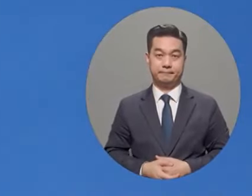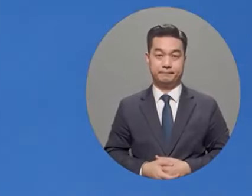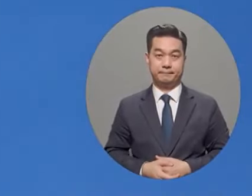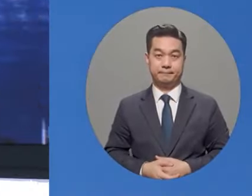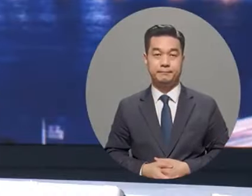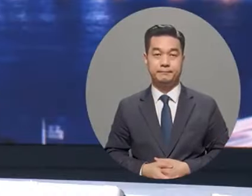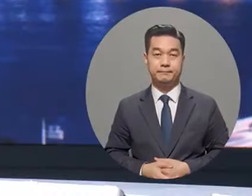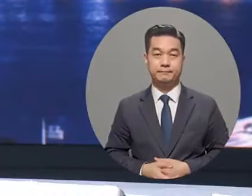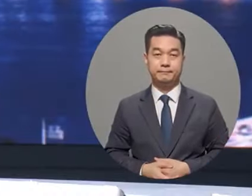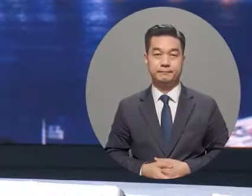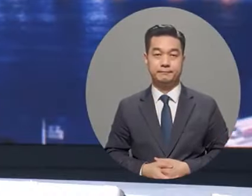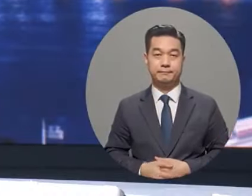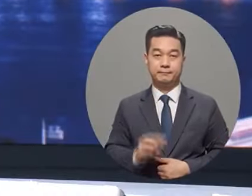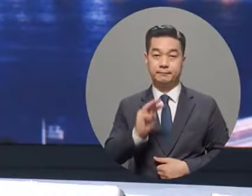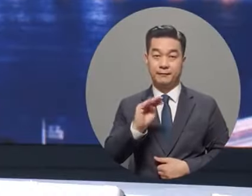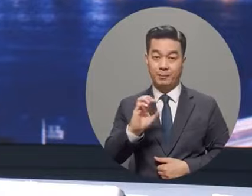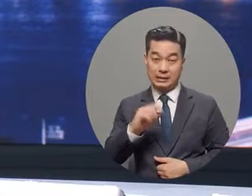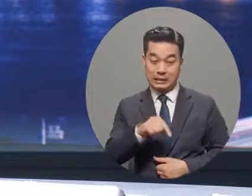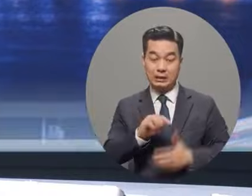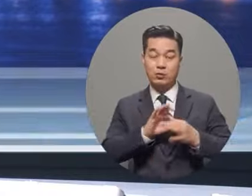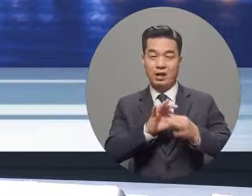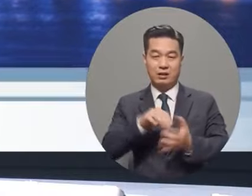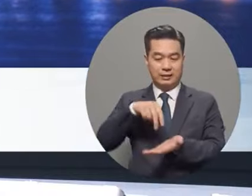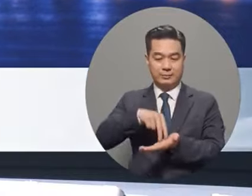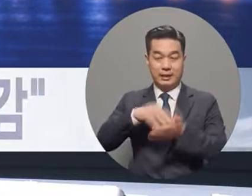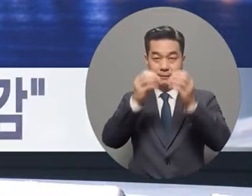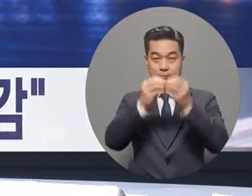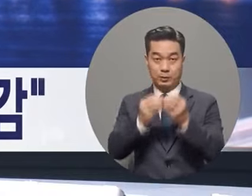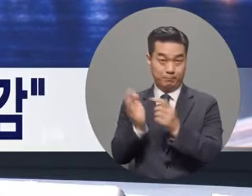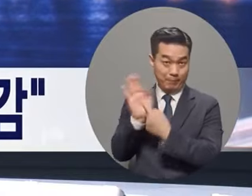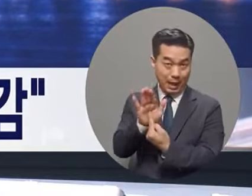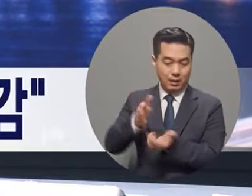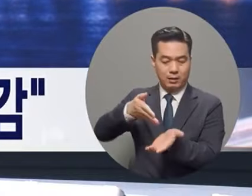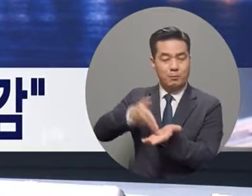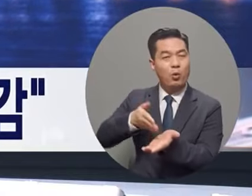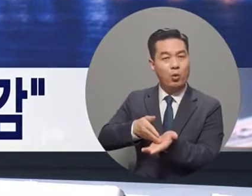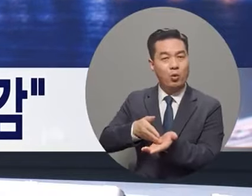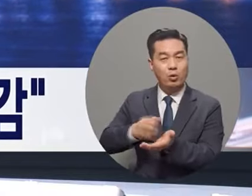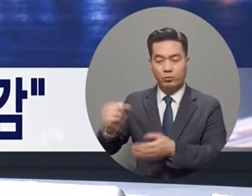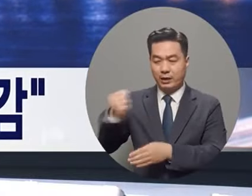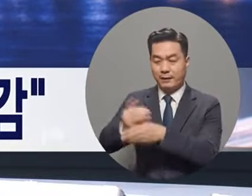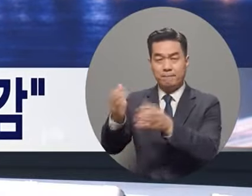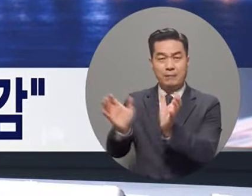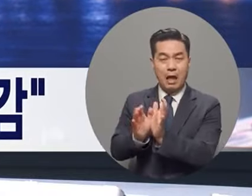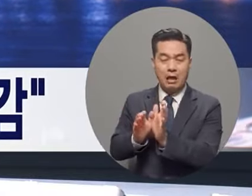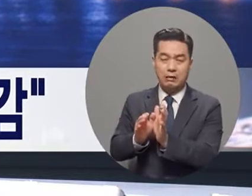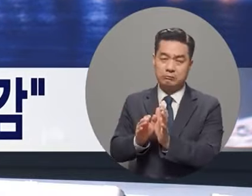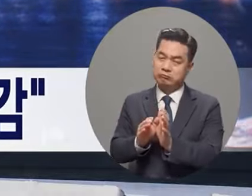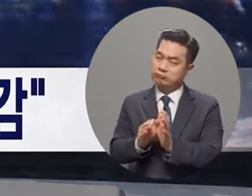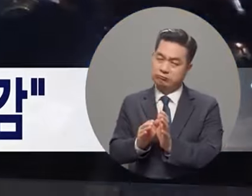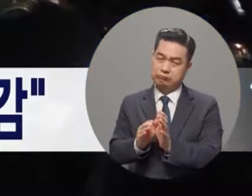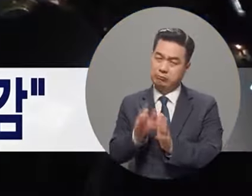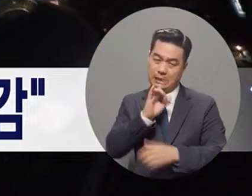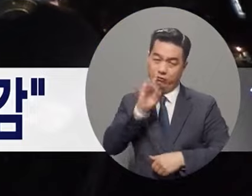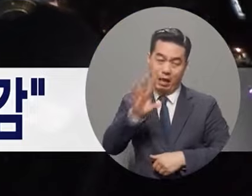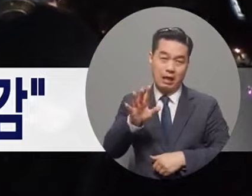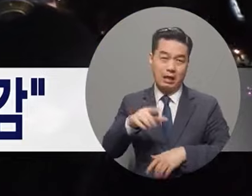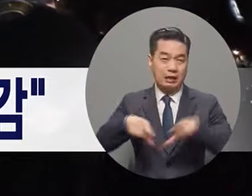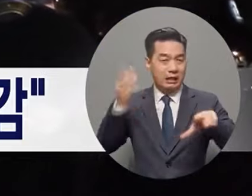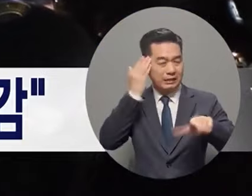있니다 MBC는 관련해서 입장문을 내고 이번 보도에 대한 국민의 힘 주장은 설득력이 없는